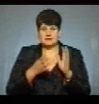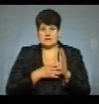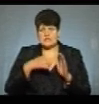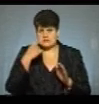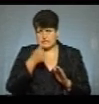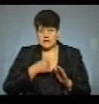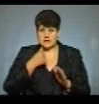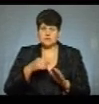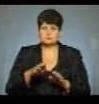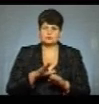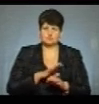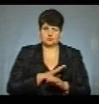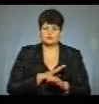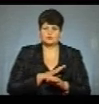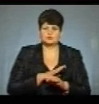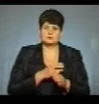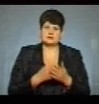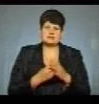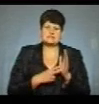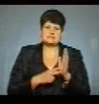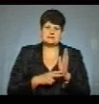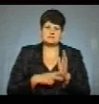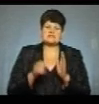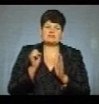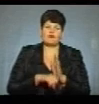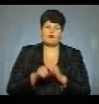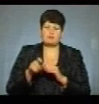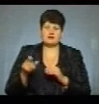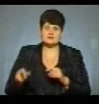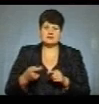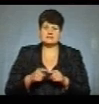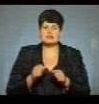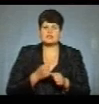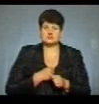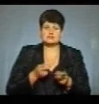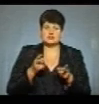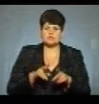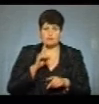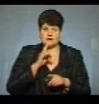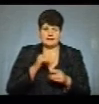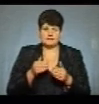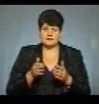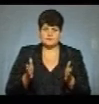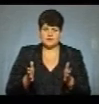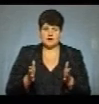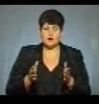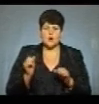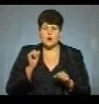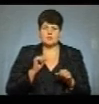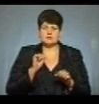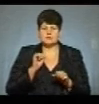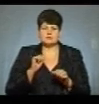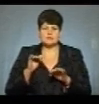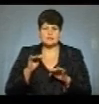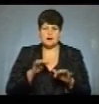рік було майже 70 вбивств, і це, на жаль, залишається поки не розкритим. Розбійний напад щодо